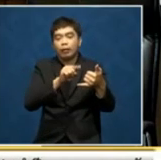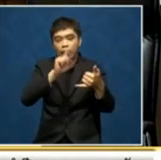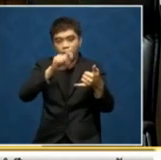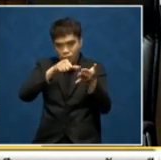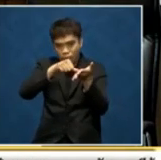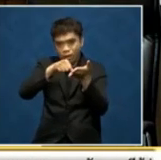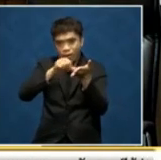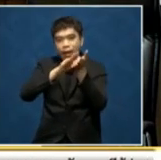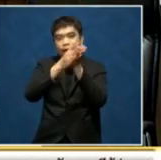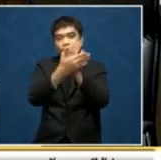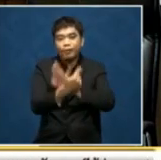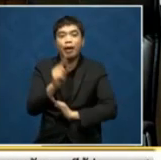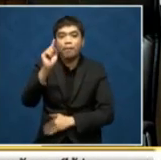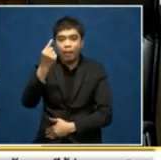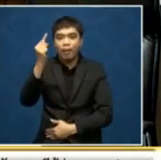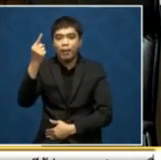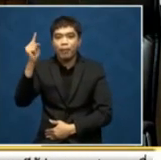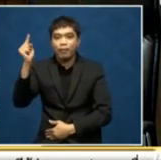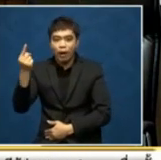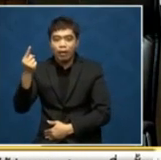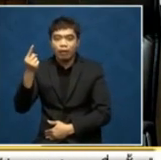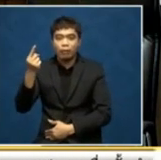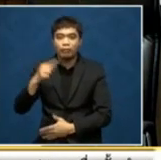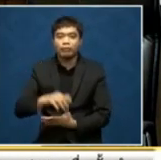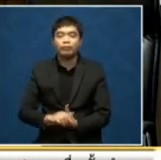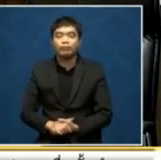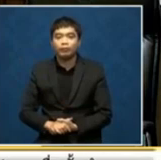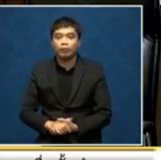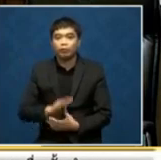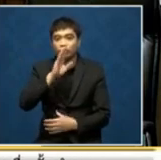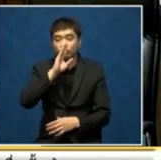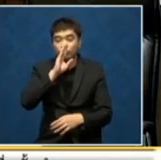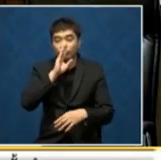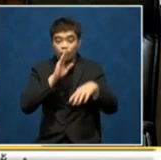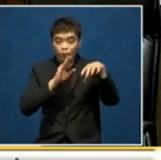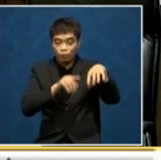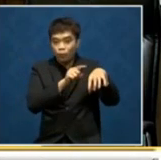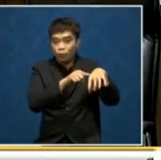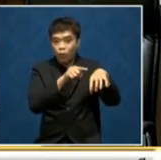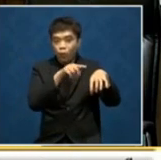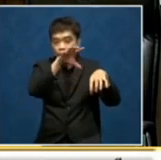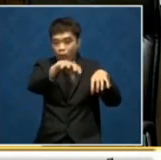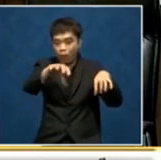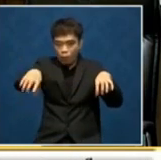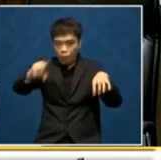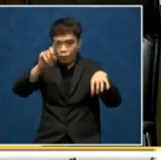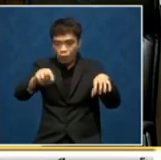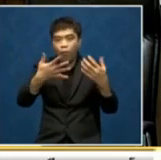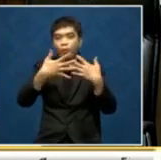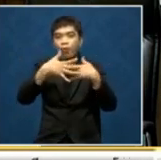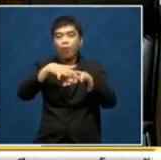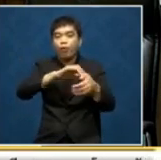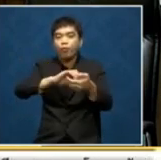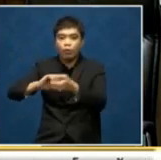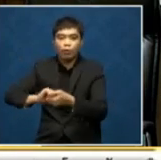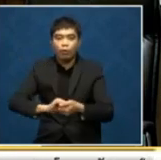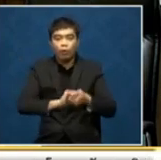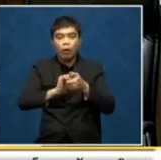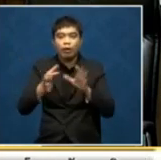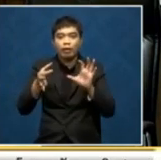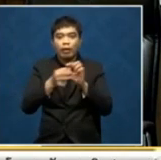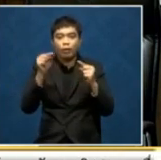ให้มันทันสมัยทันยุคนะครับเอาให้มีหน่วยงานต่างๆนะเข้ามามีส่วนร่วมในด้านสุขภาพมากยิ่งขึ้นเช่นเอ่อ